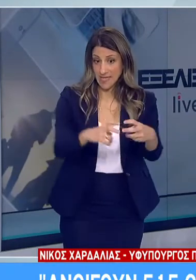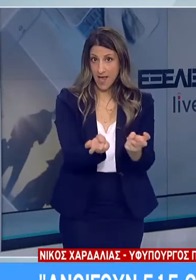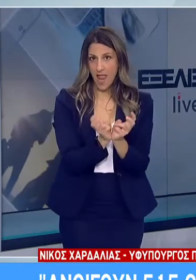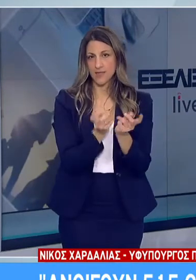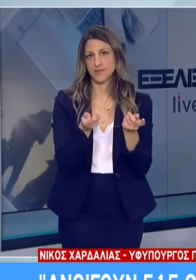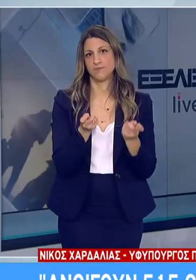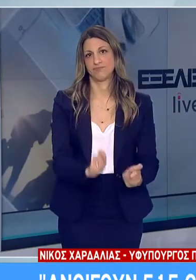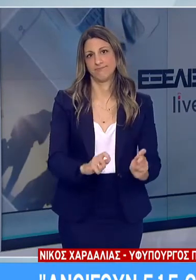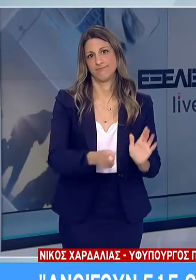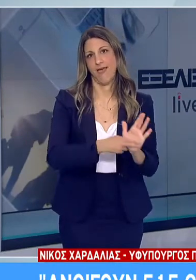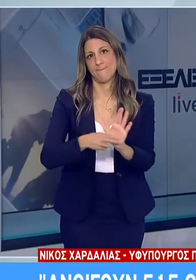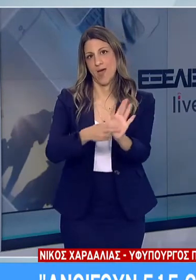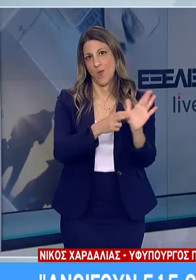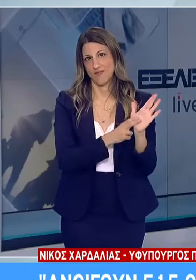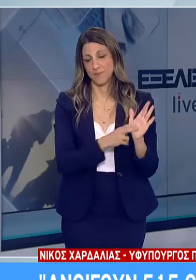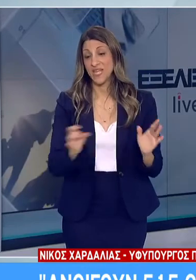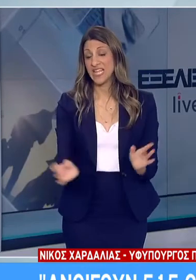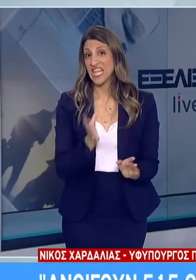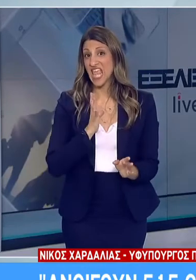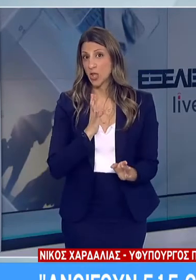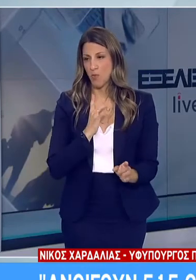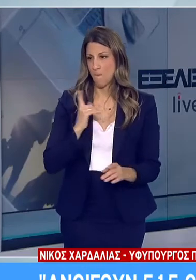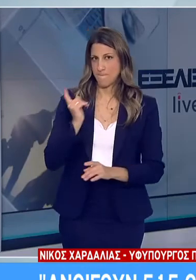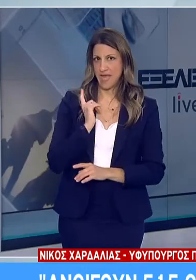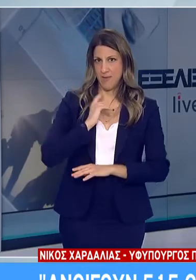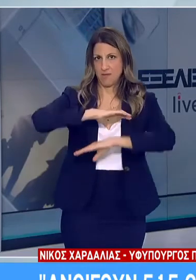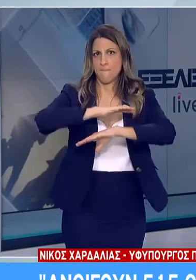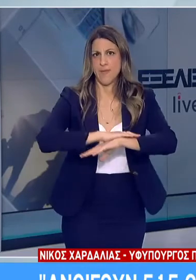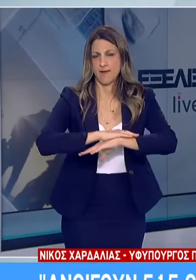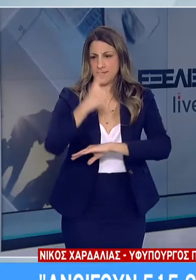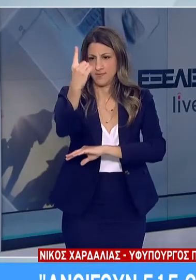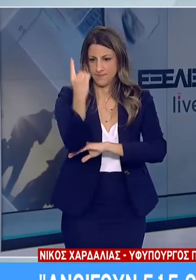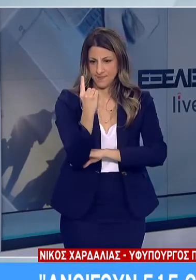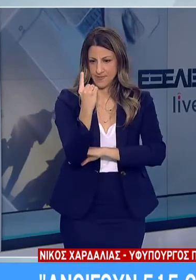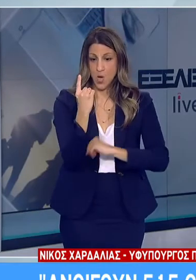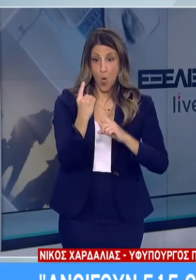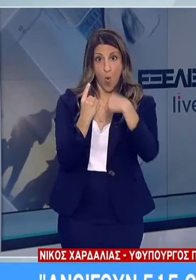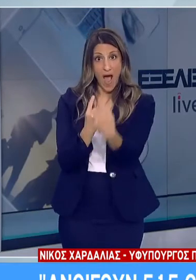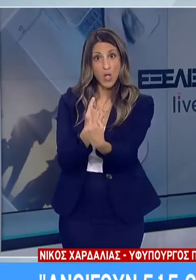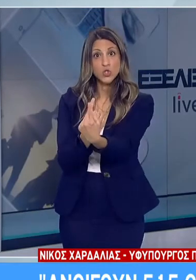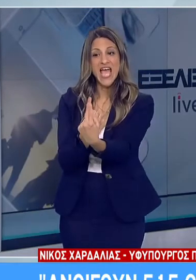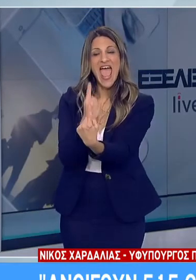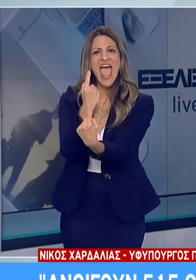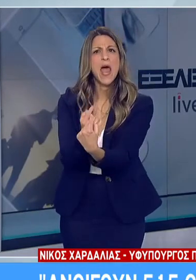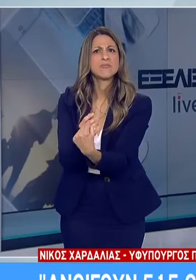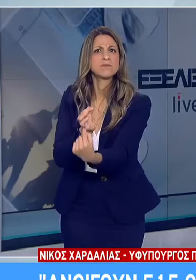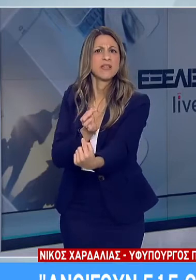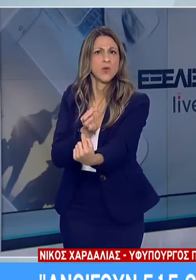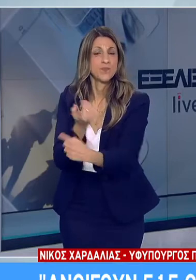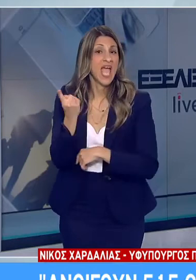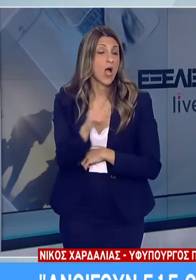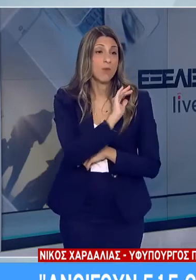ελάχιστη απόσταση μεταξύ των πελατών που περιμένουν να εξυπηρετηθούν ορίζεται στο 1,5 μέτρο, ενώ υπάρχει ισχυρή σύσταση για